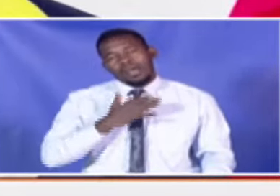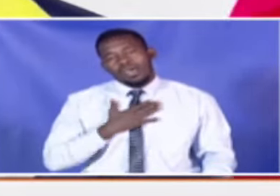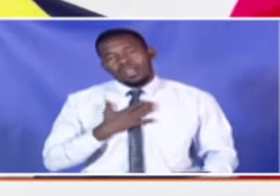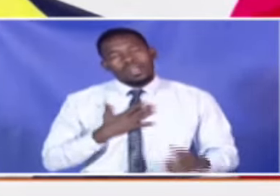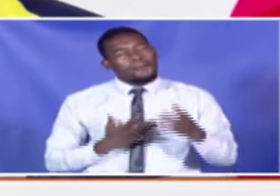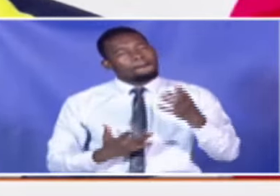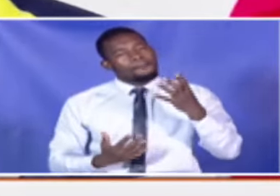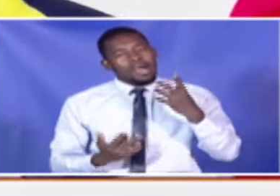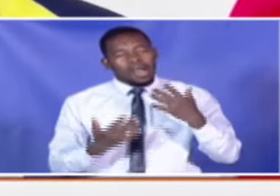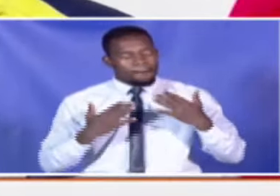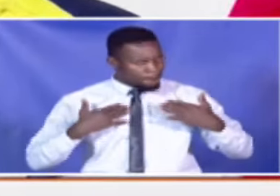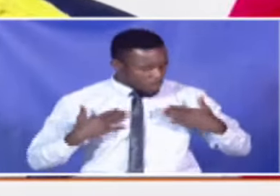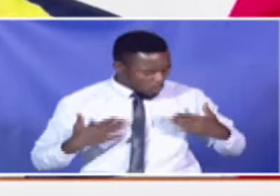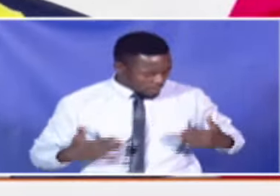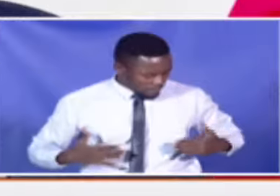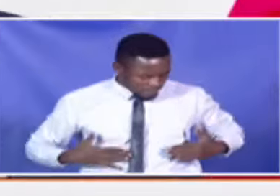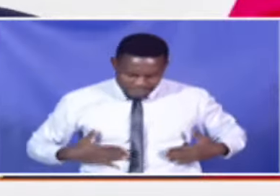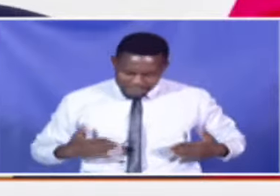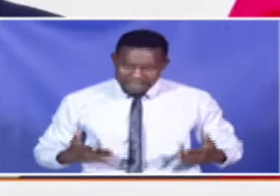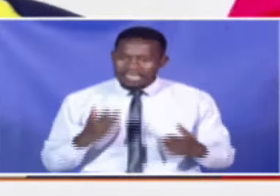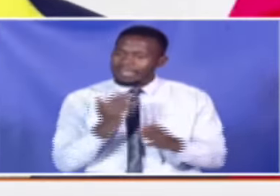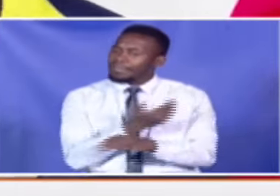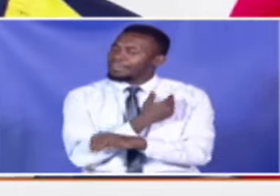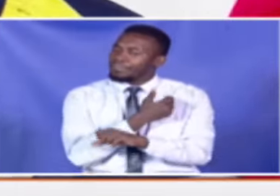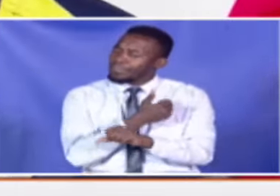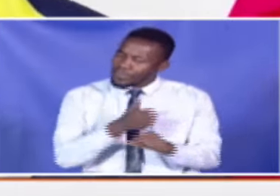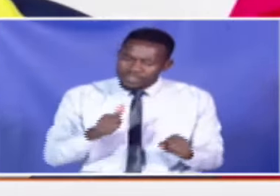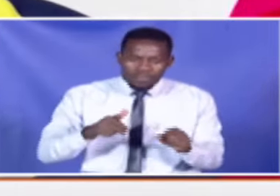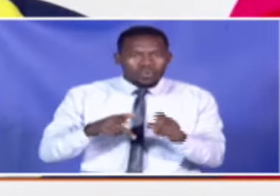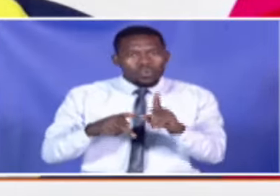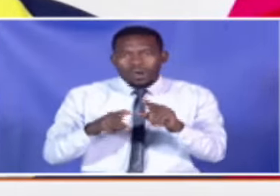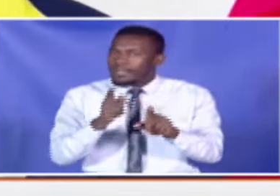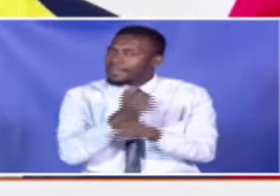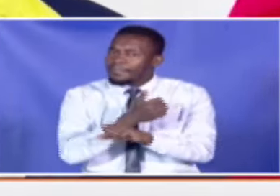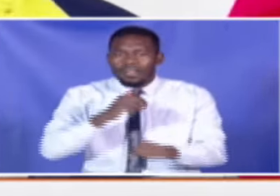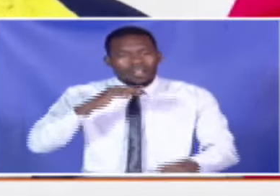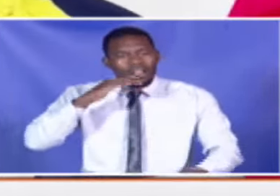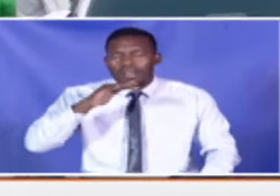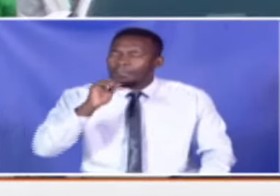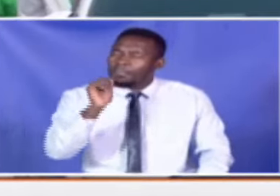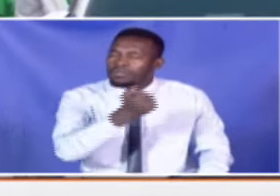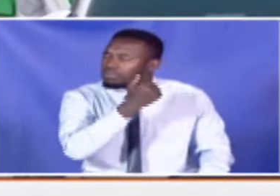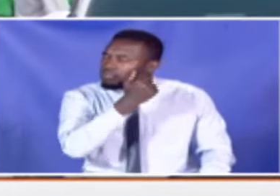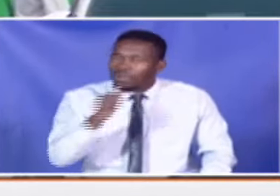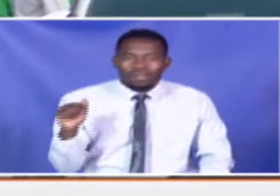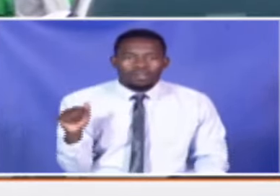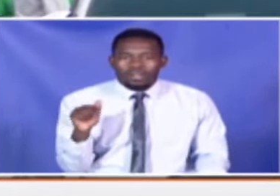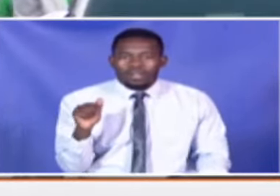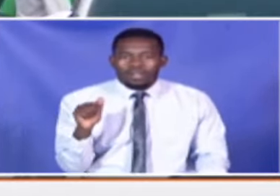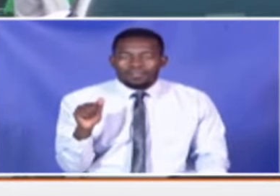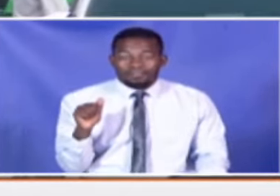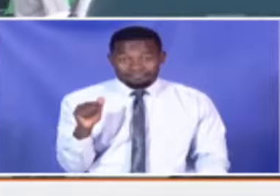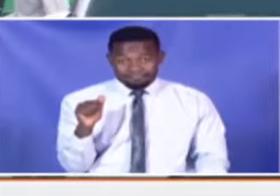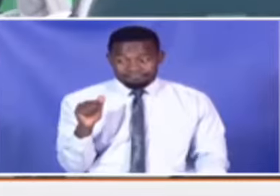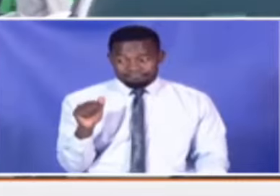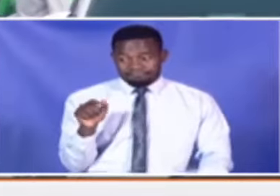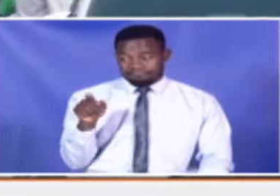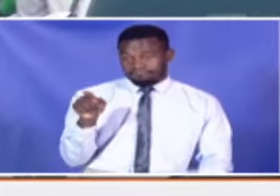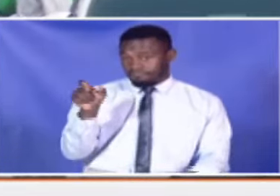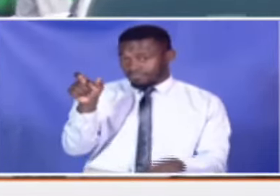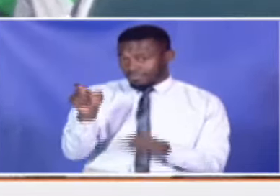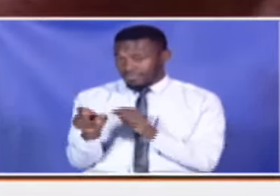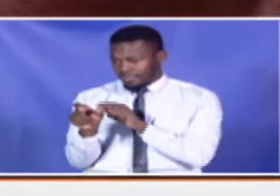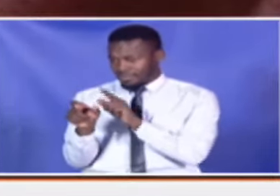amechomeka hata hawezi simama hawezi ongea hawezi fanya nini. When Cleophas